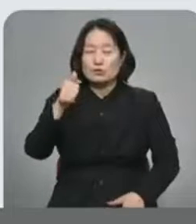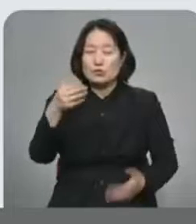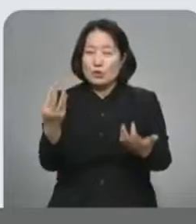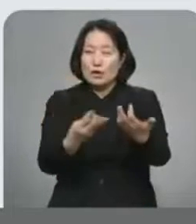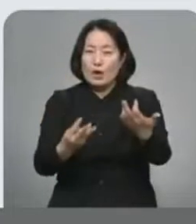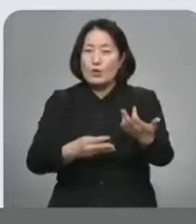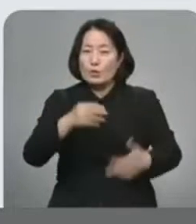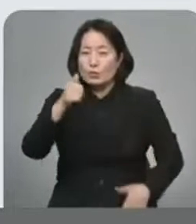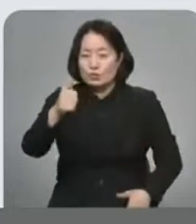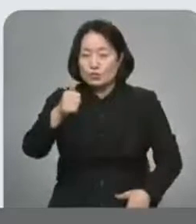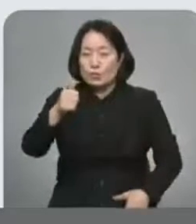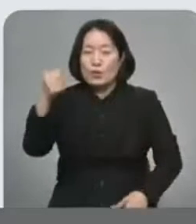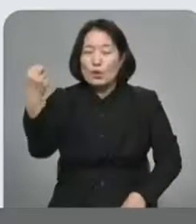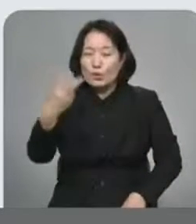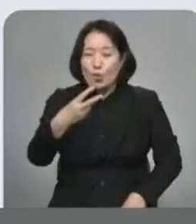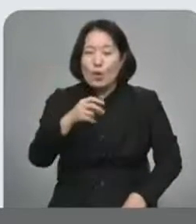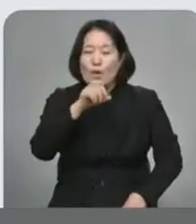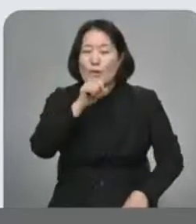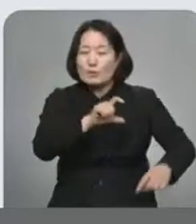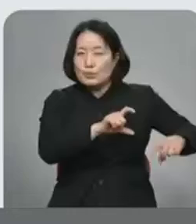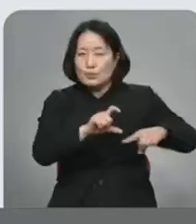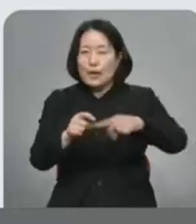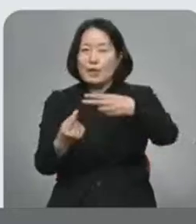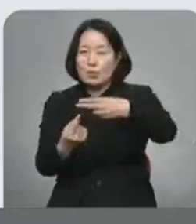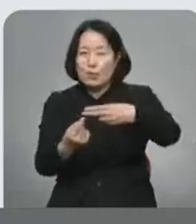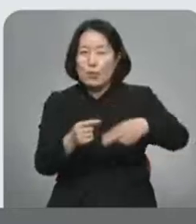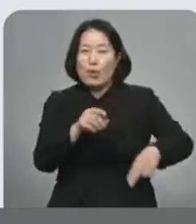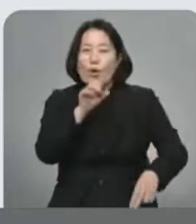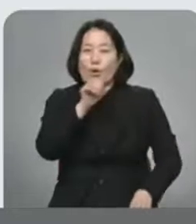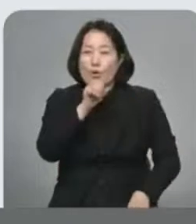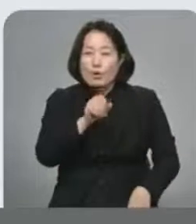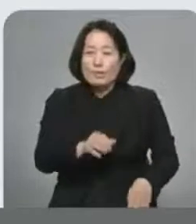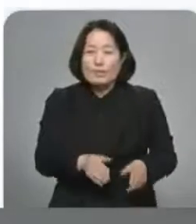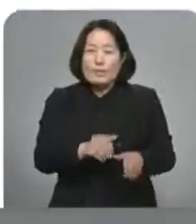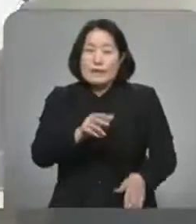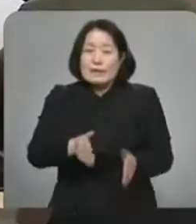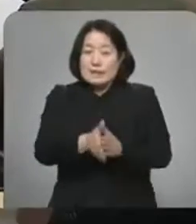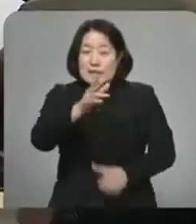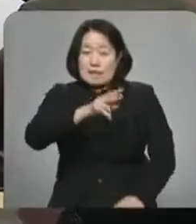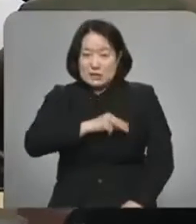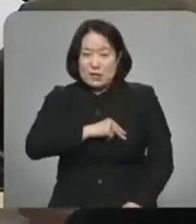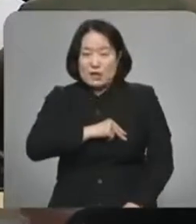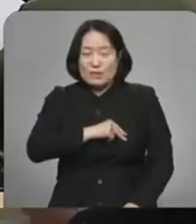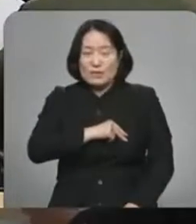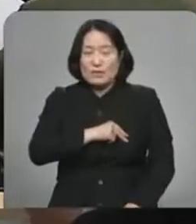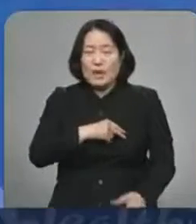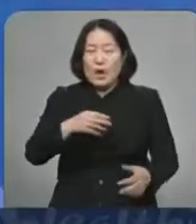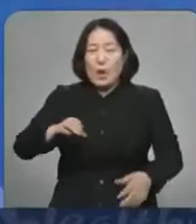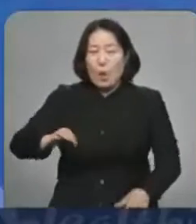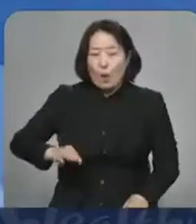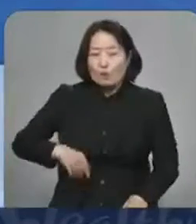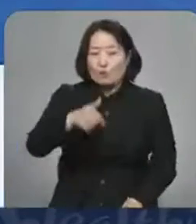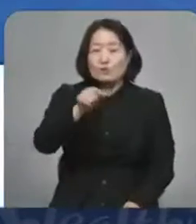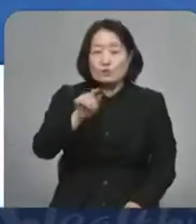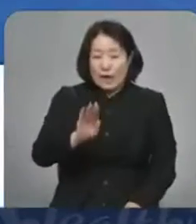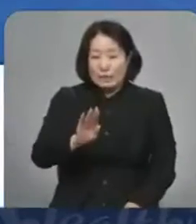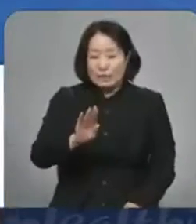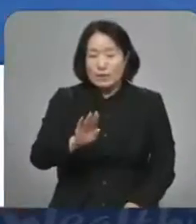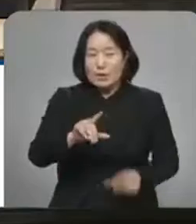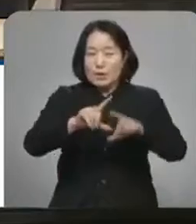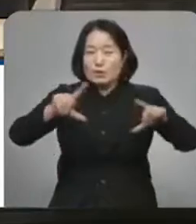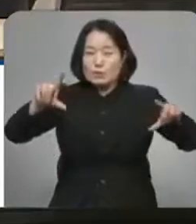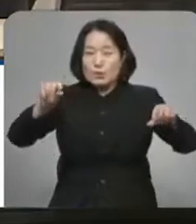비례대표 도의원 시 군 의원 비례대표 시군 의원입니다 하지만 원주 갑 선거구 의 주민들은 주 표 용지를